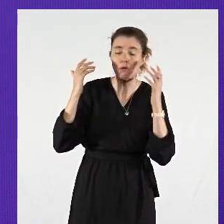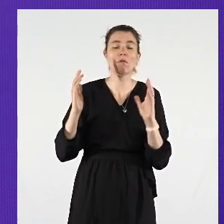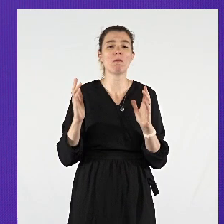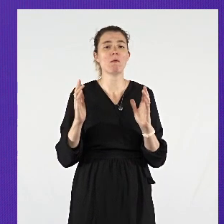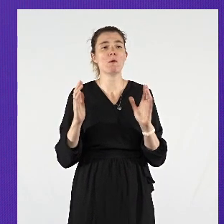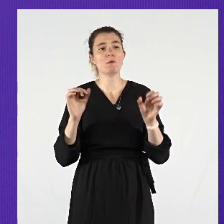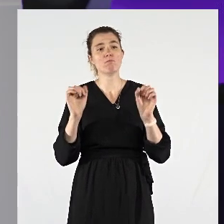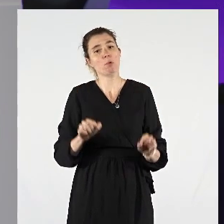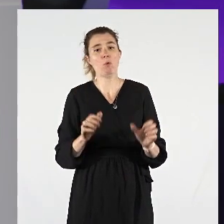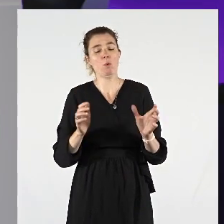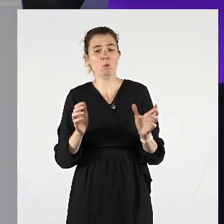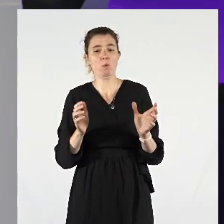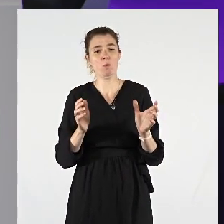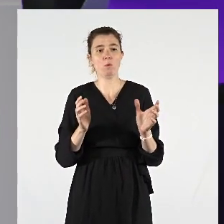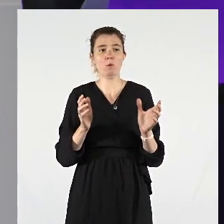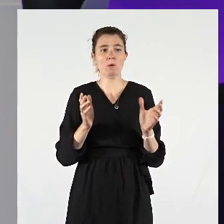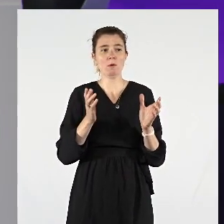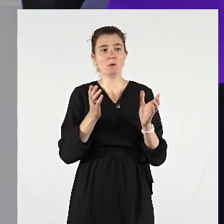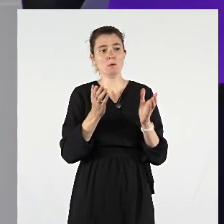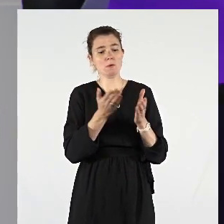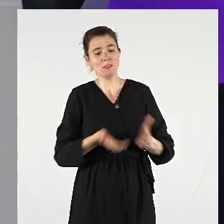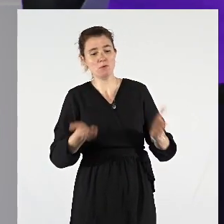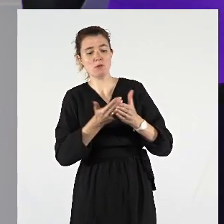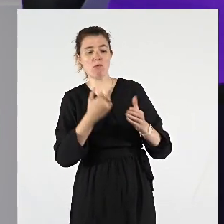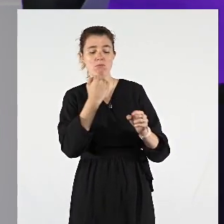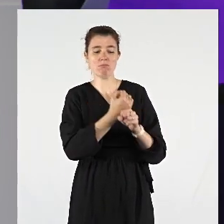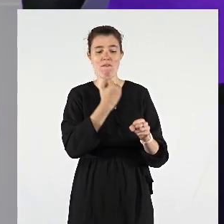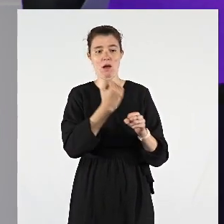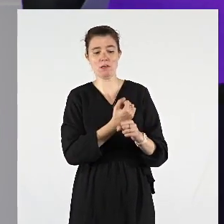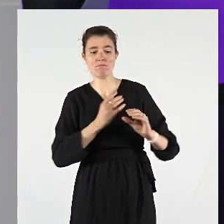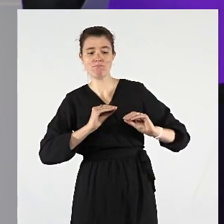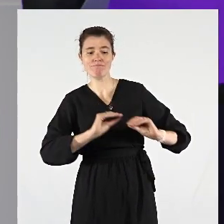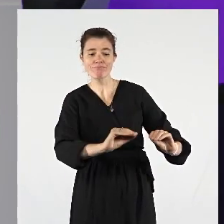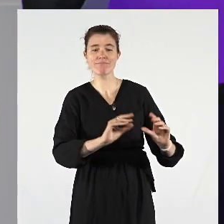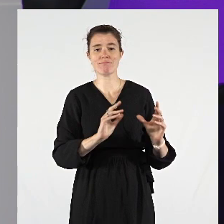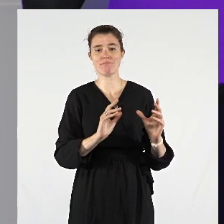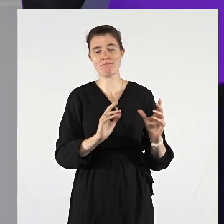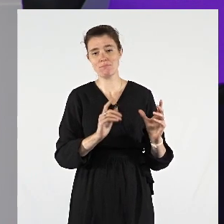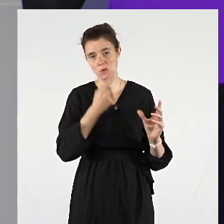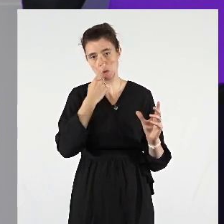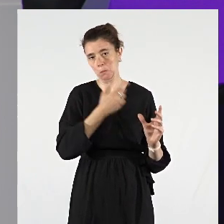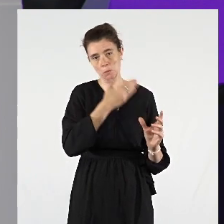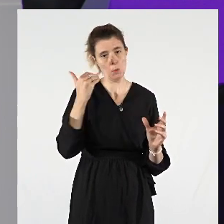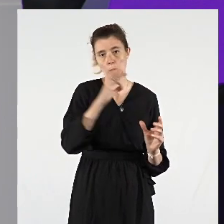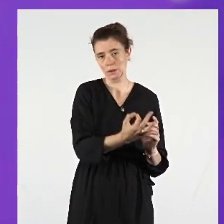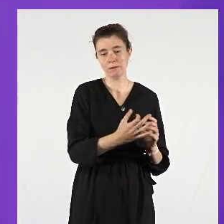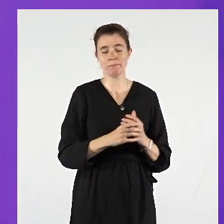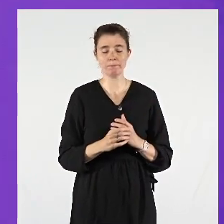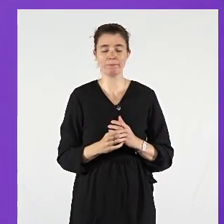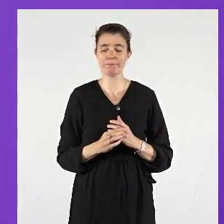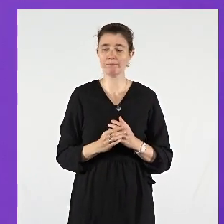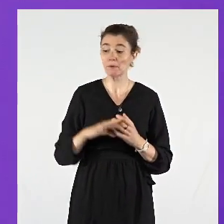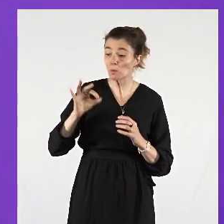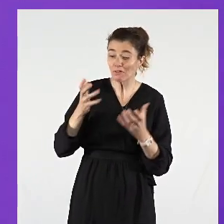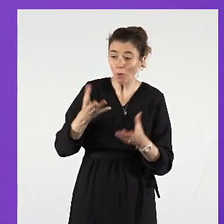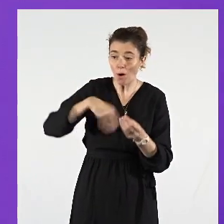en situation de situation de travail, contextualisée, je pense que c'est un très bon investissement. Oui, j'aimerais ajouter quelque